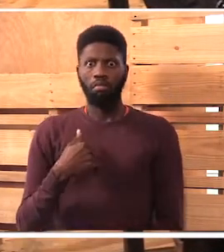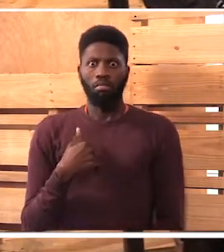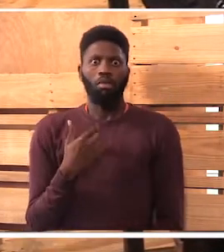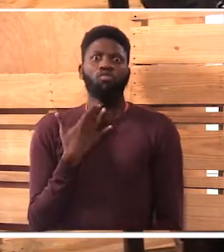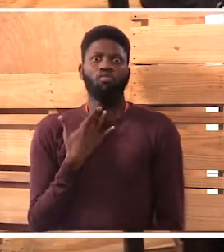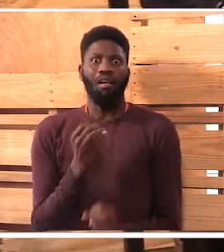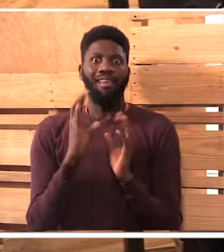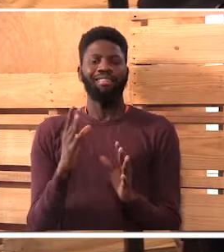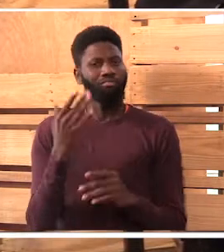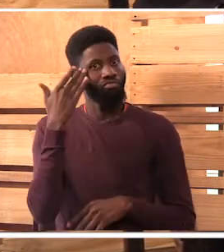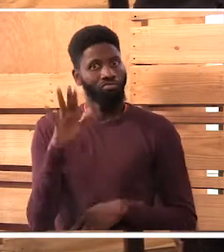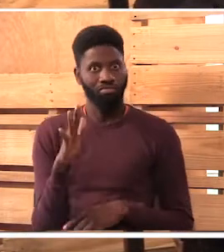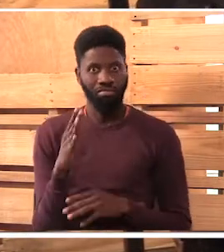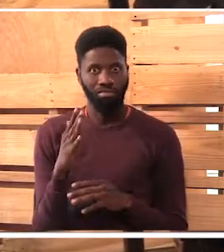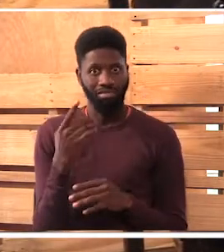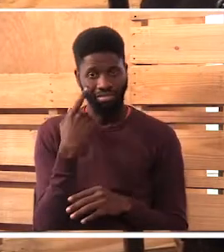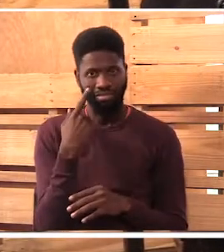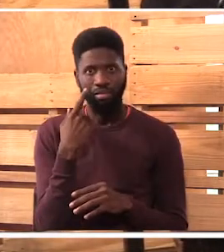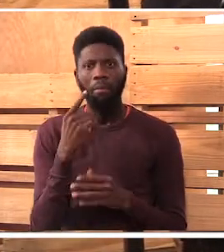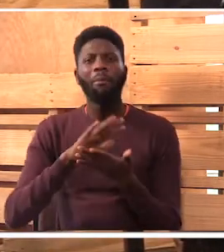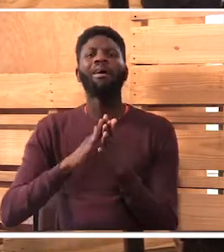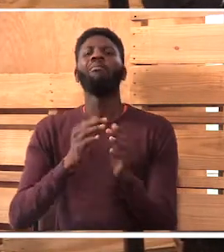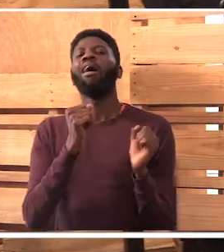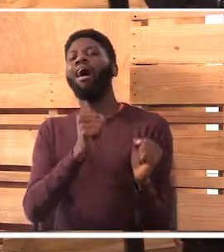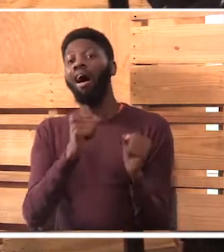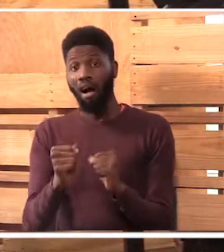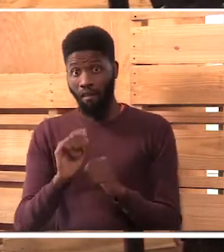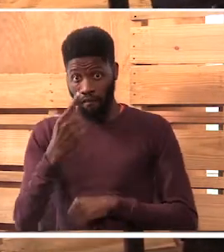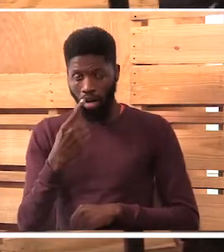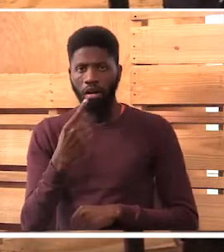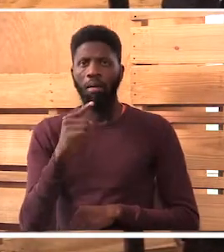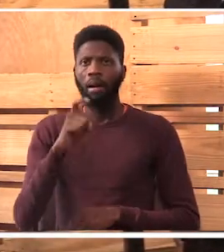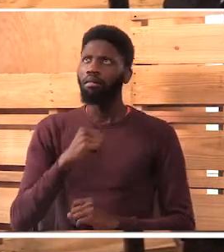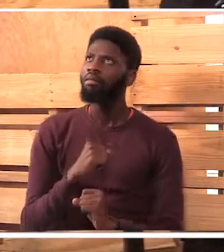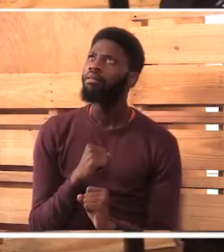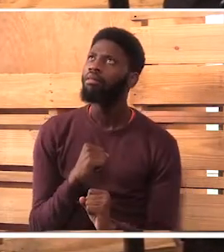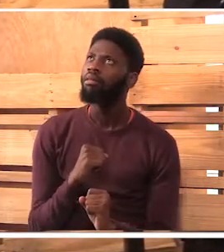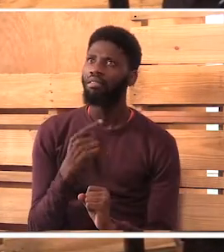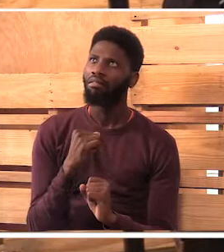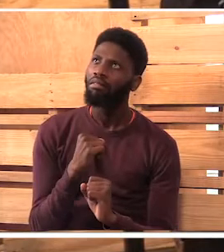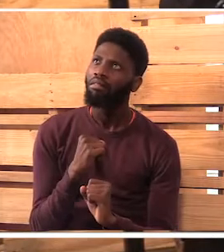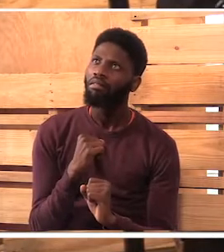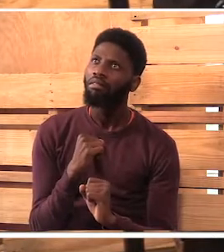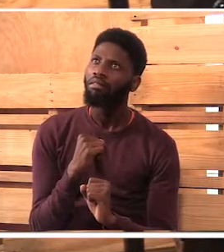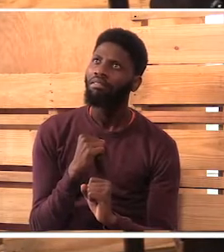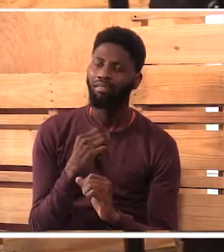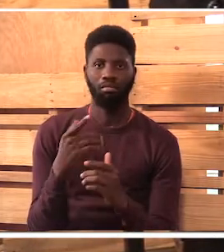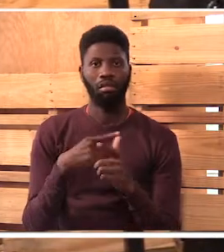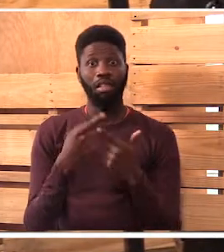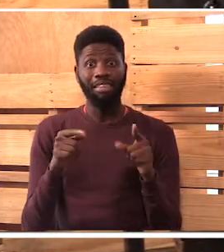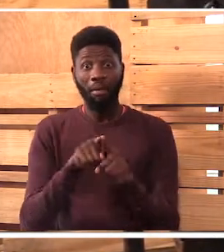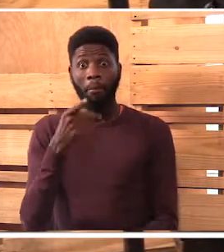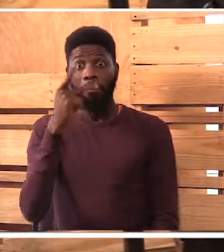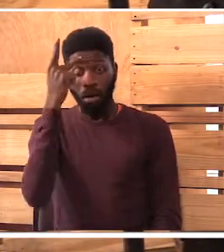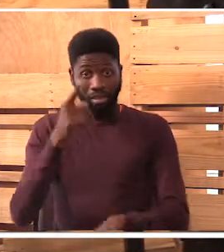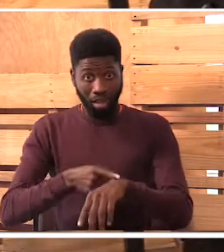So, that things inakuwa angumu kwanza, you, you, unangalia mutu kwanza, unamuangalia hivi. And unajua mzazi,